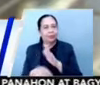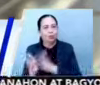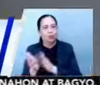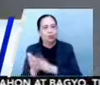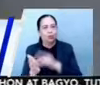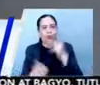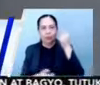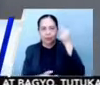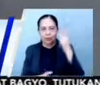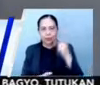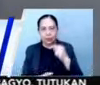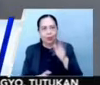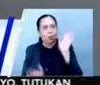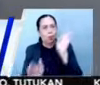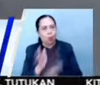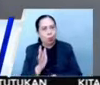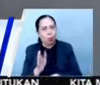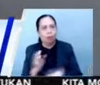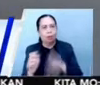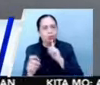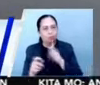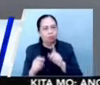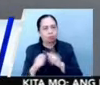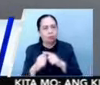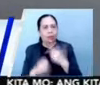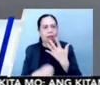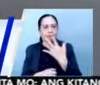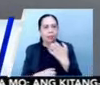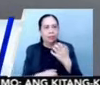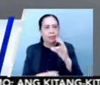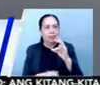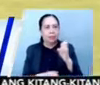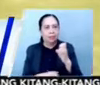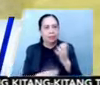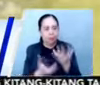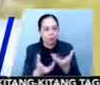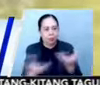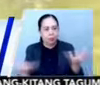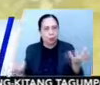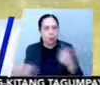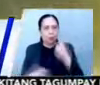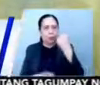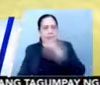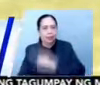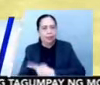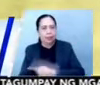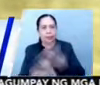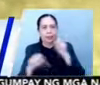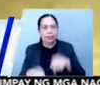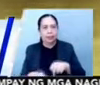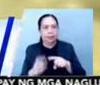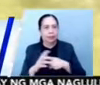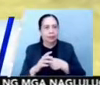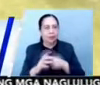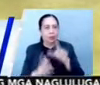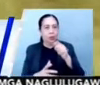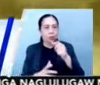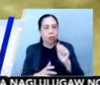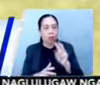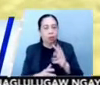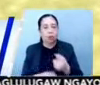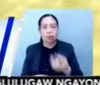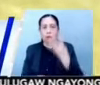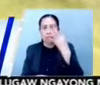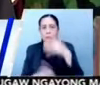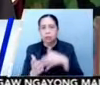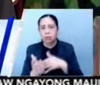only lugaw niya na nakaka 500 to 700 servings sa isang araw. Kaya raw simula ng lugawan sa halagang 4,000 to